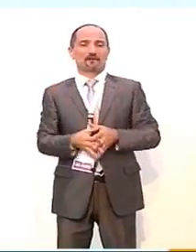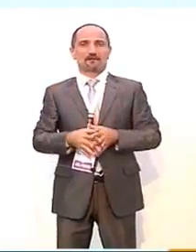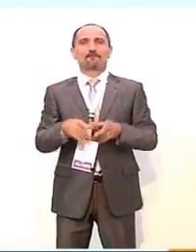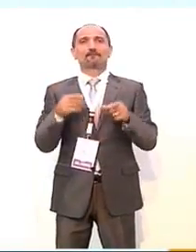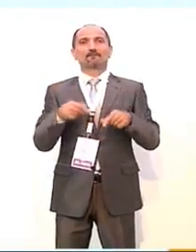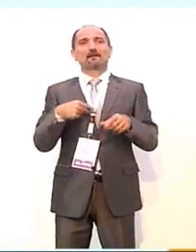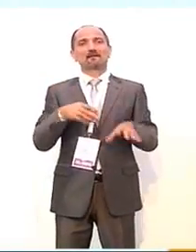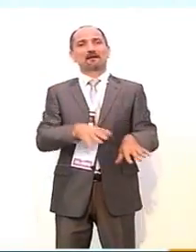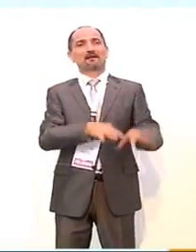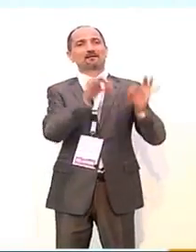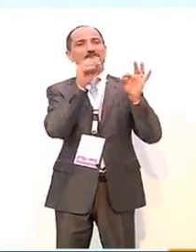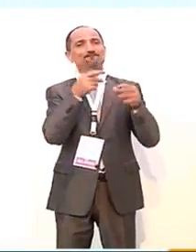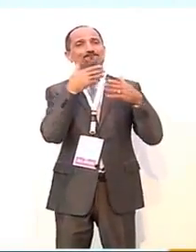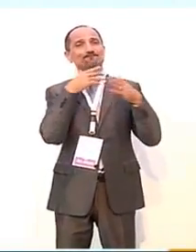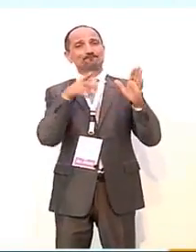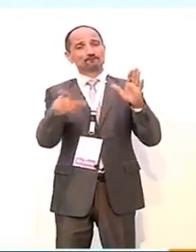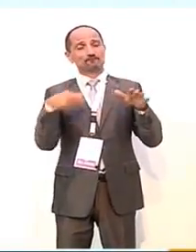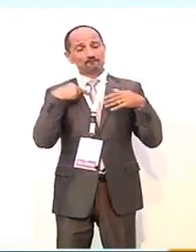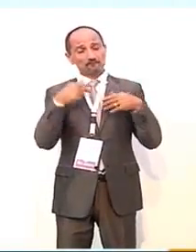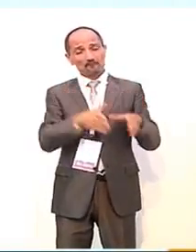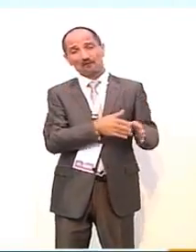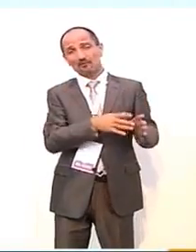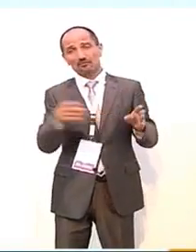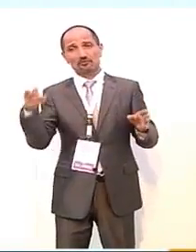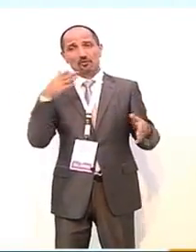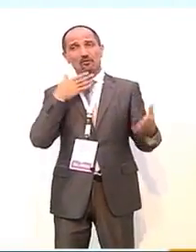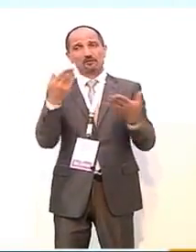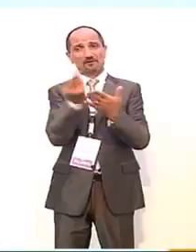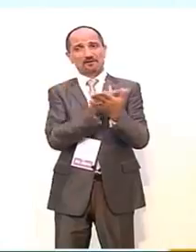questa legislatura, quando ho presentato un disegno di legge sul